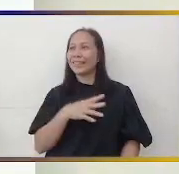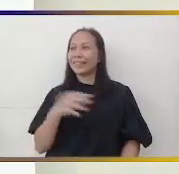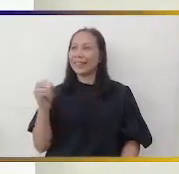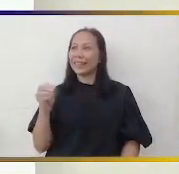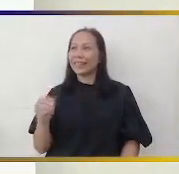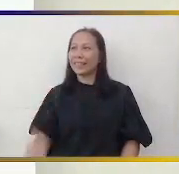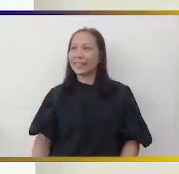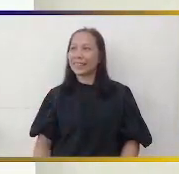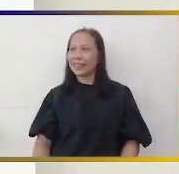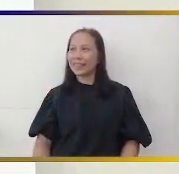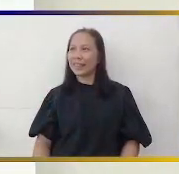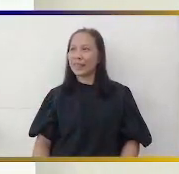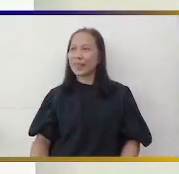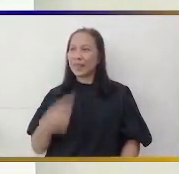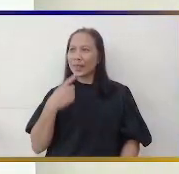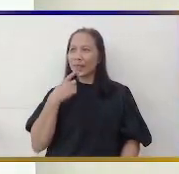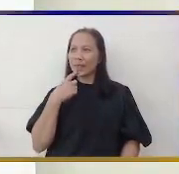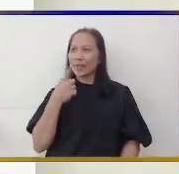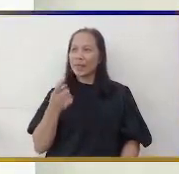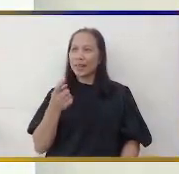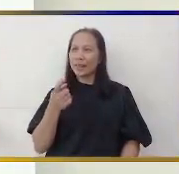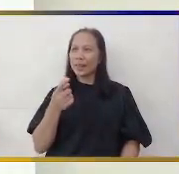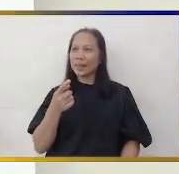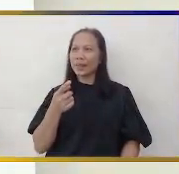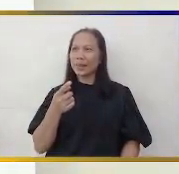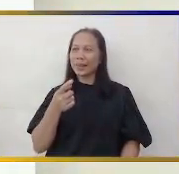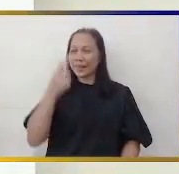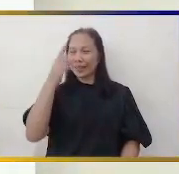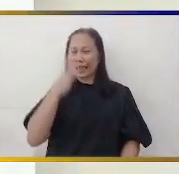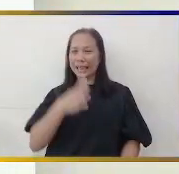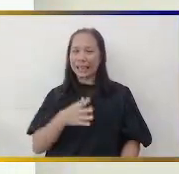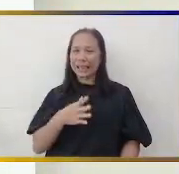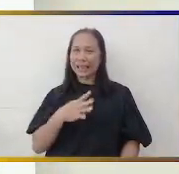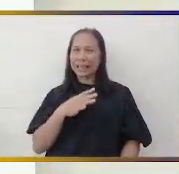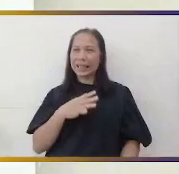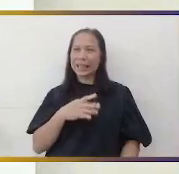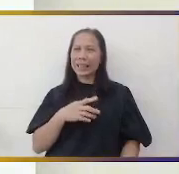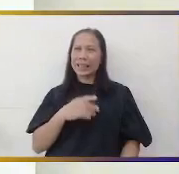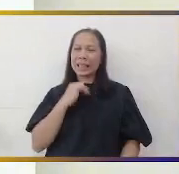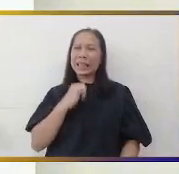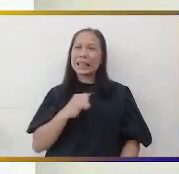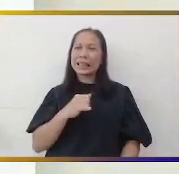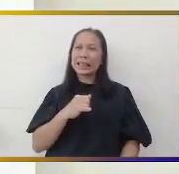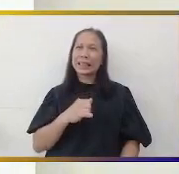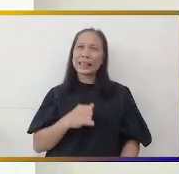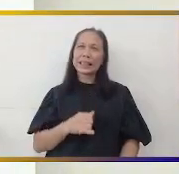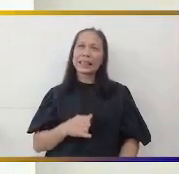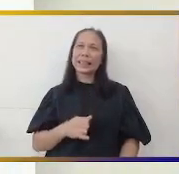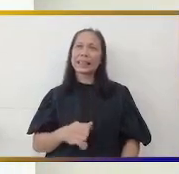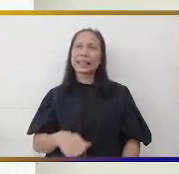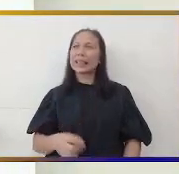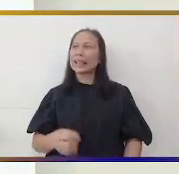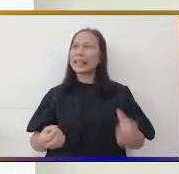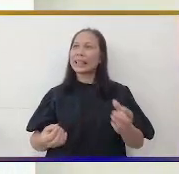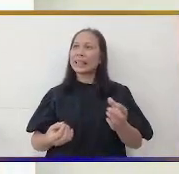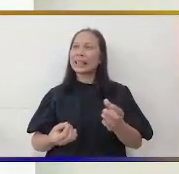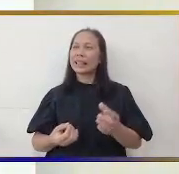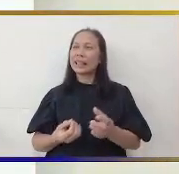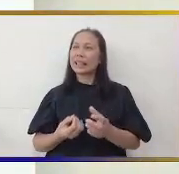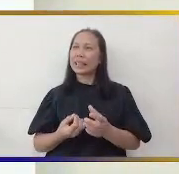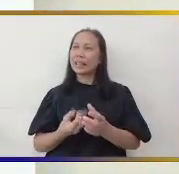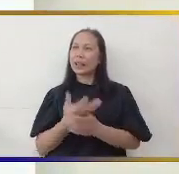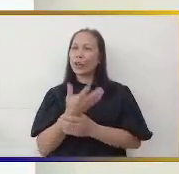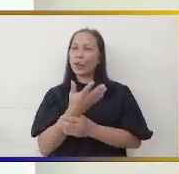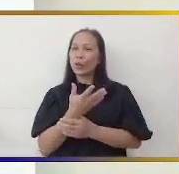natin ang sabi ko na naman sa Panginoon Panginoon since growing yung shirts Gusto ko din pong mag-grow pa